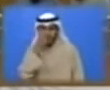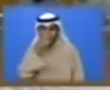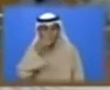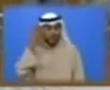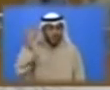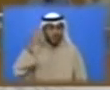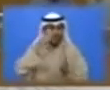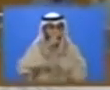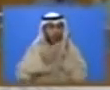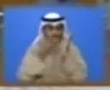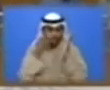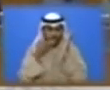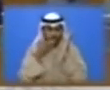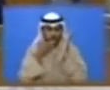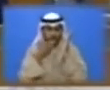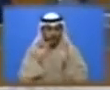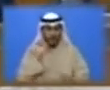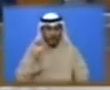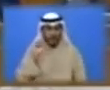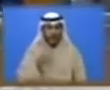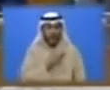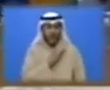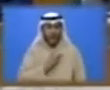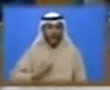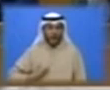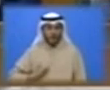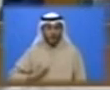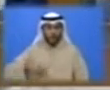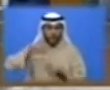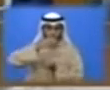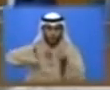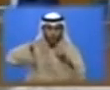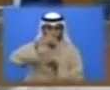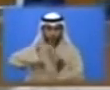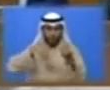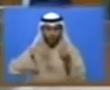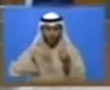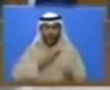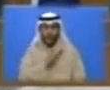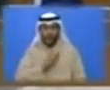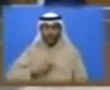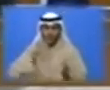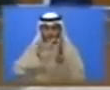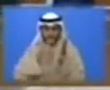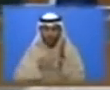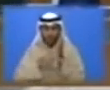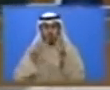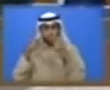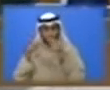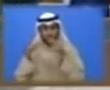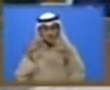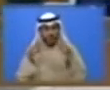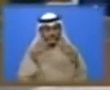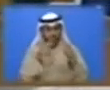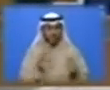1976 في شأن تنظيم حملات الحج والعمرة وافق عليه المجلس في مداولته الأولى،